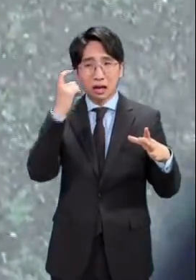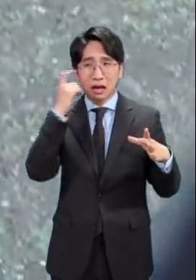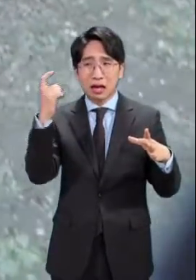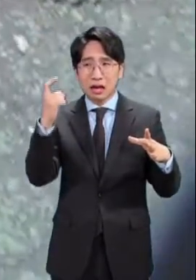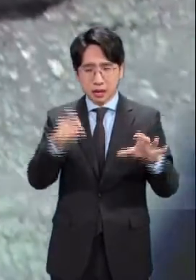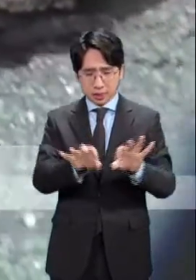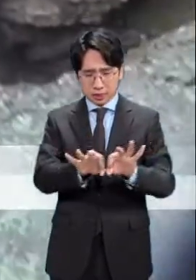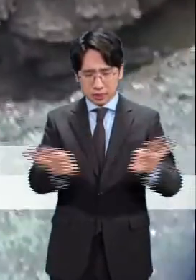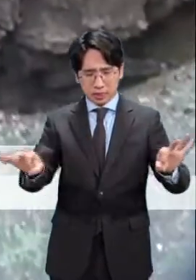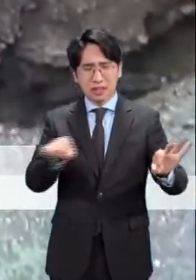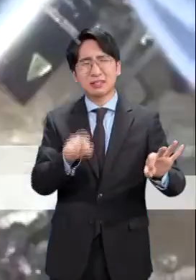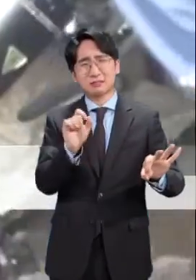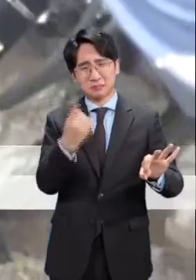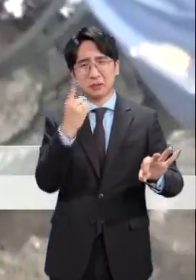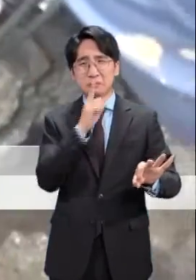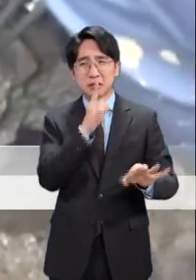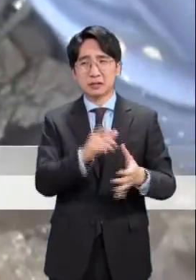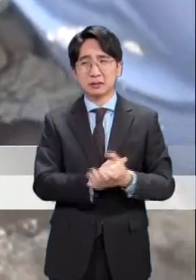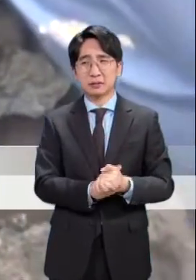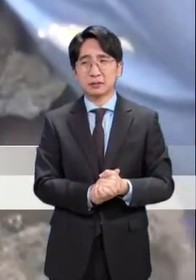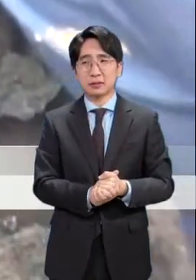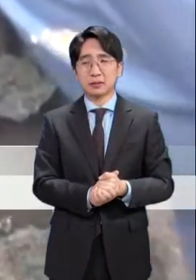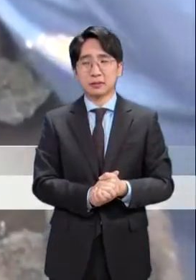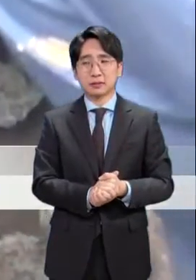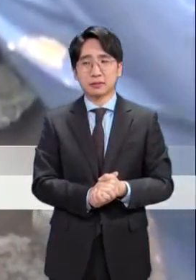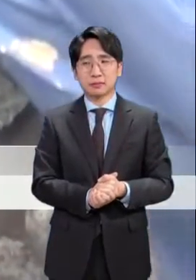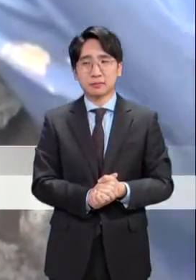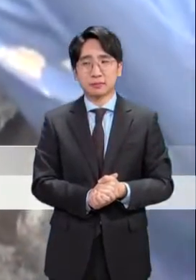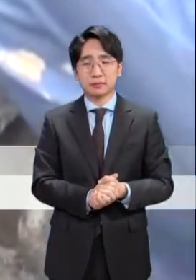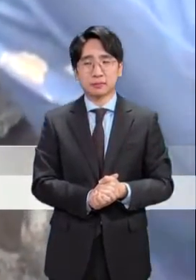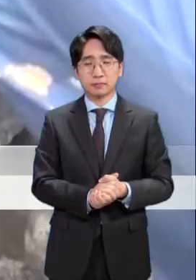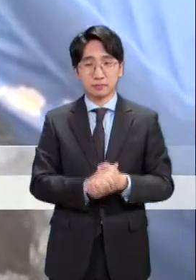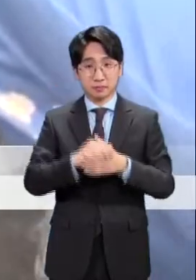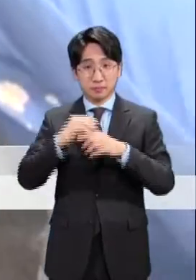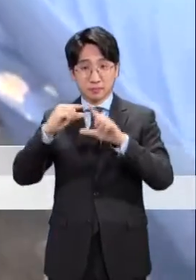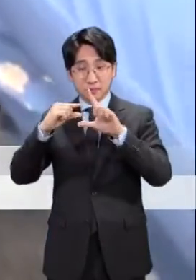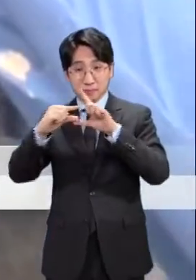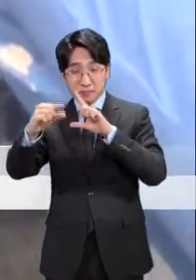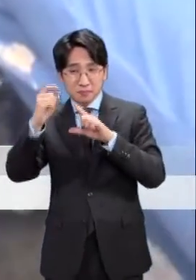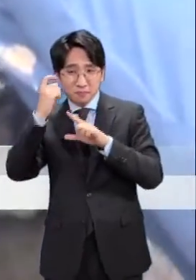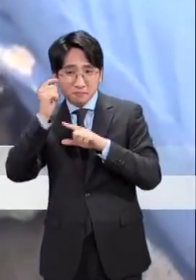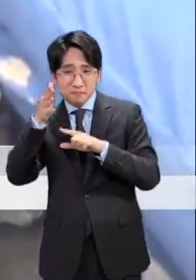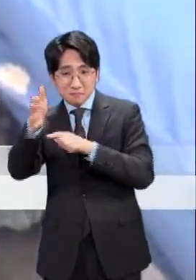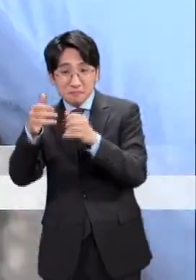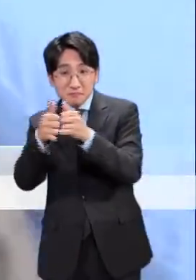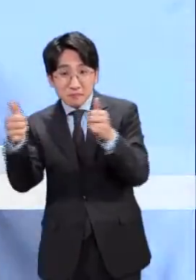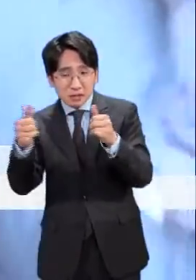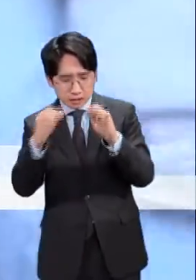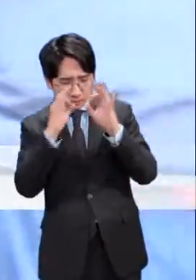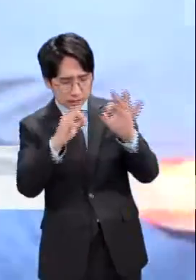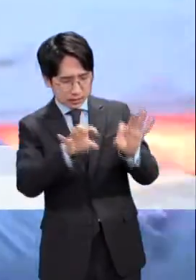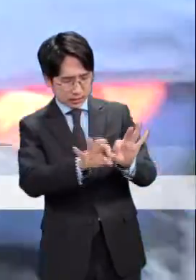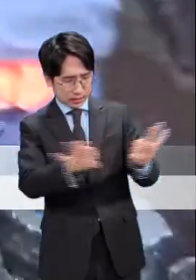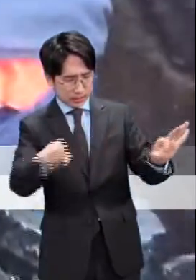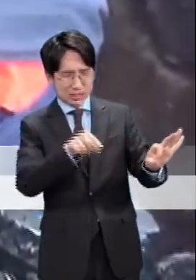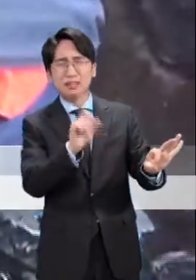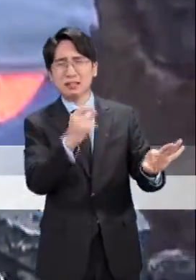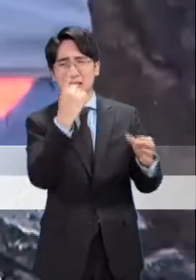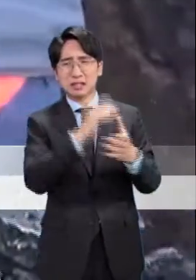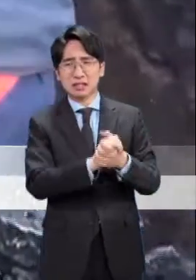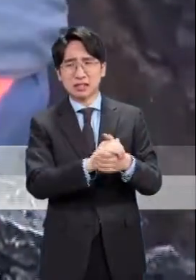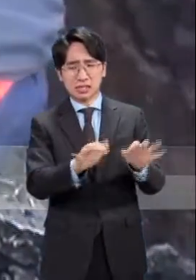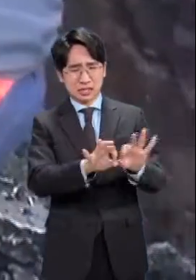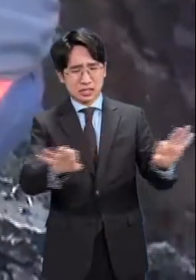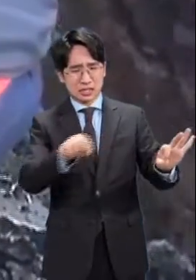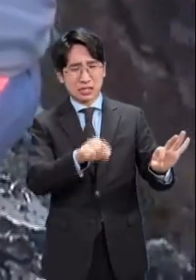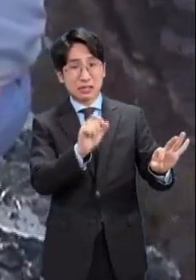등을 주요 원인으로 보고 있습니다. 일부 전문가 역시 하수관 공사에 문제가 있어 싱크홀이